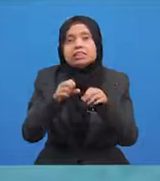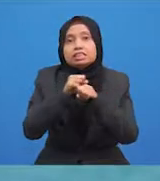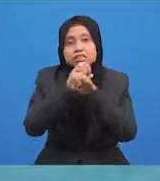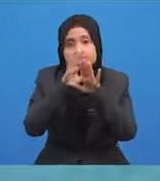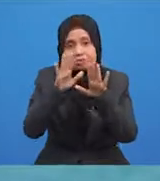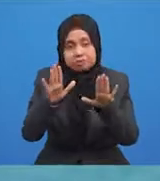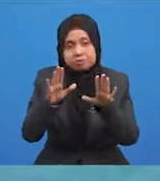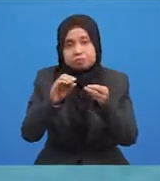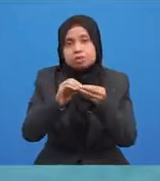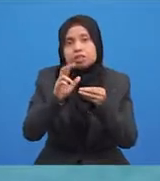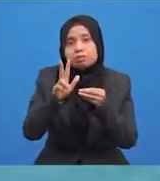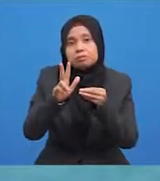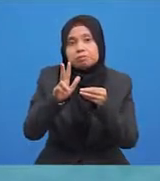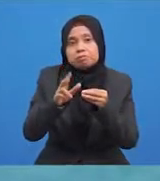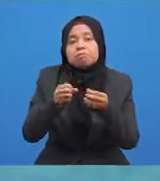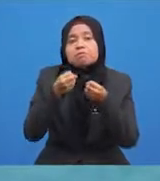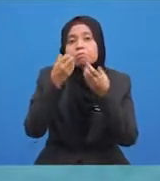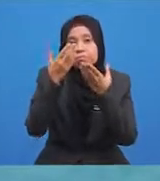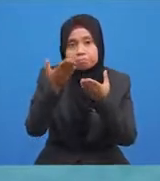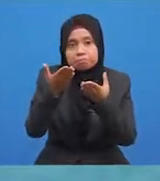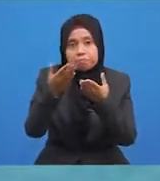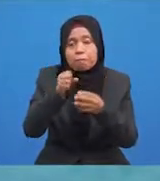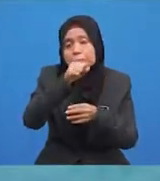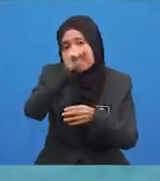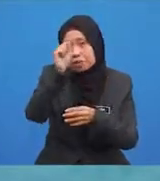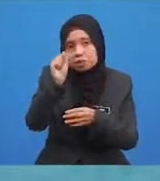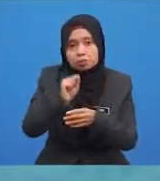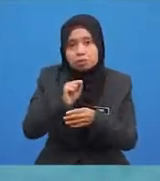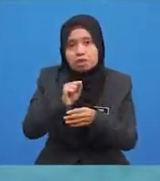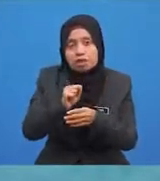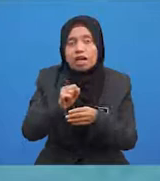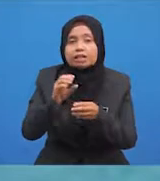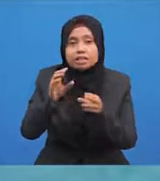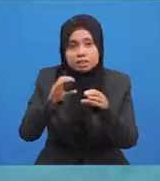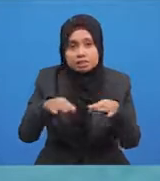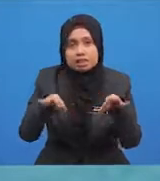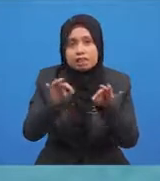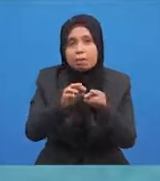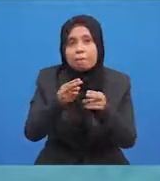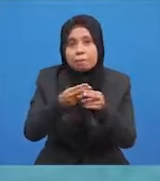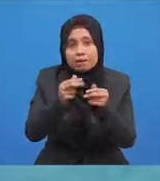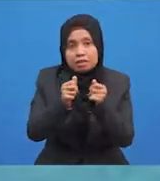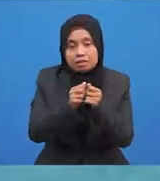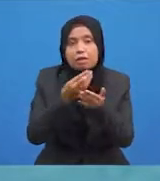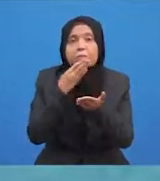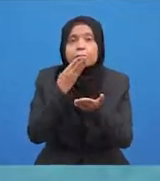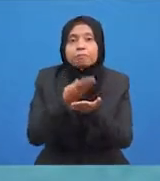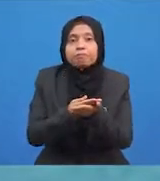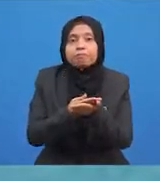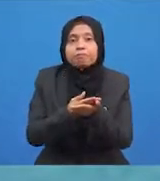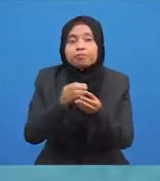jelas. 3. Menyatakan persoalan bagi cerpen Oren dengan baik.